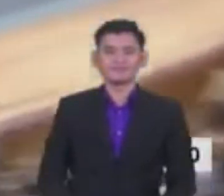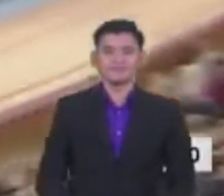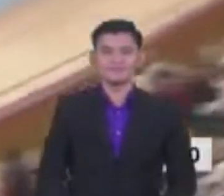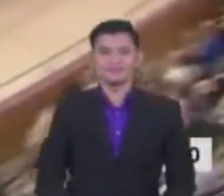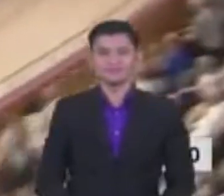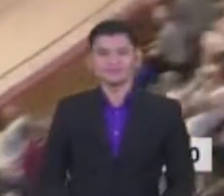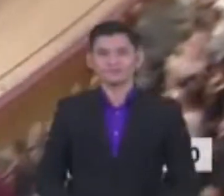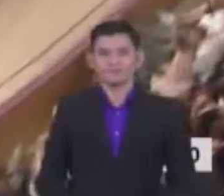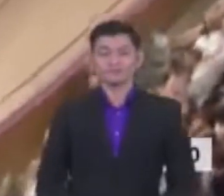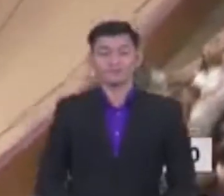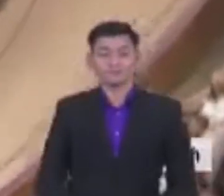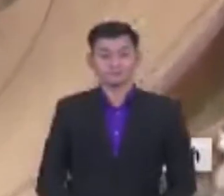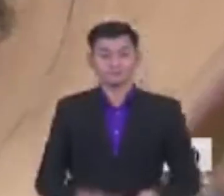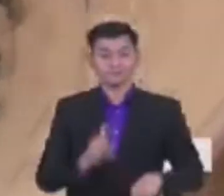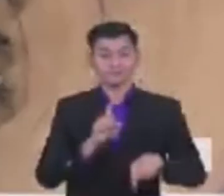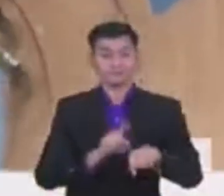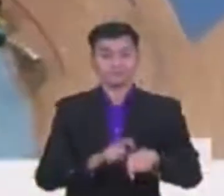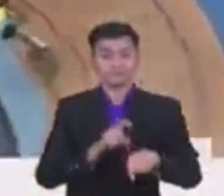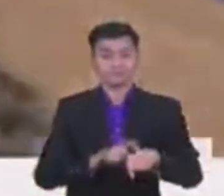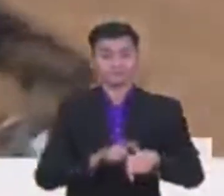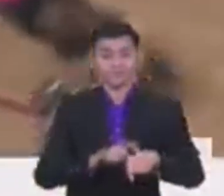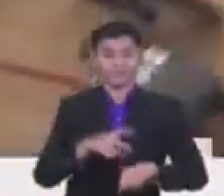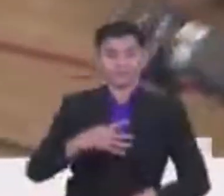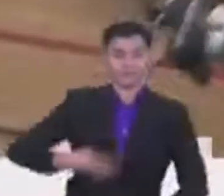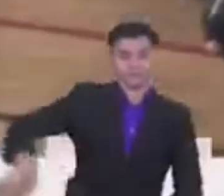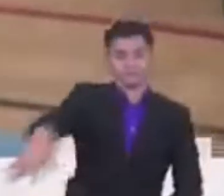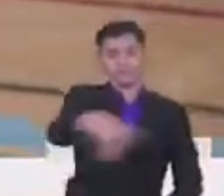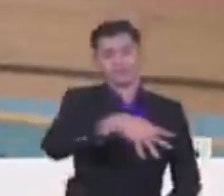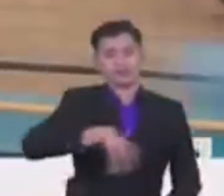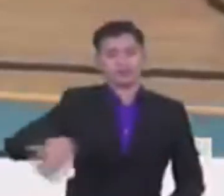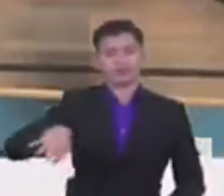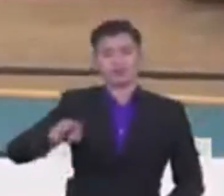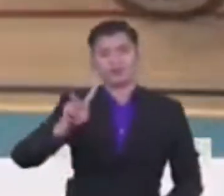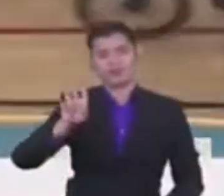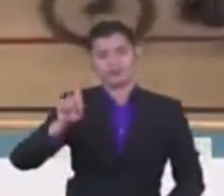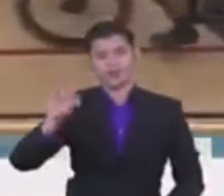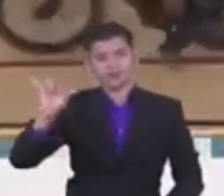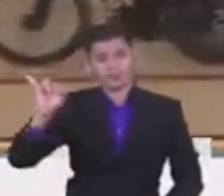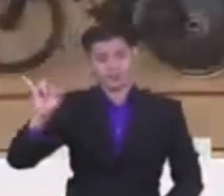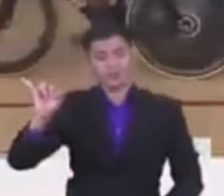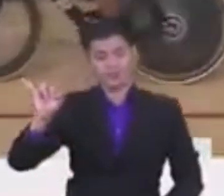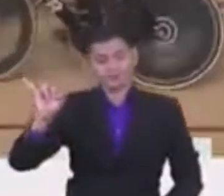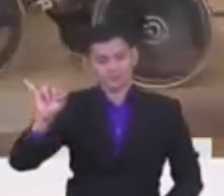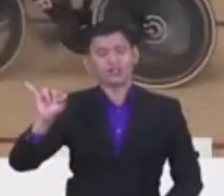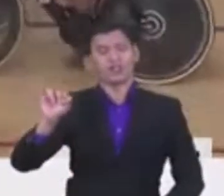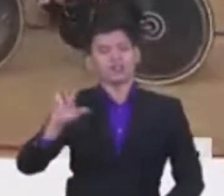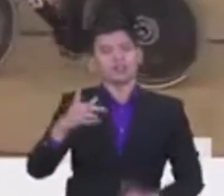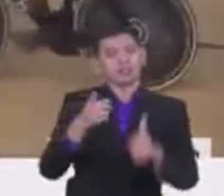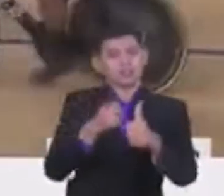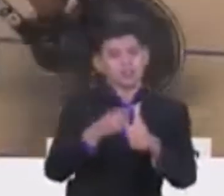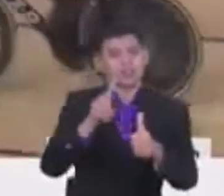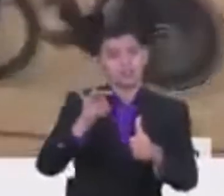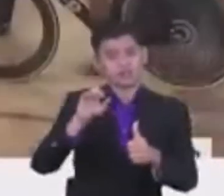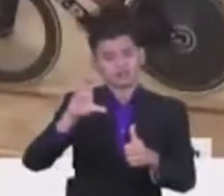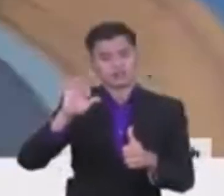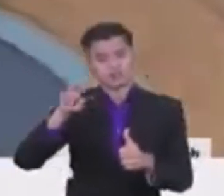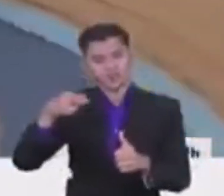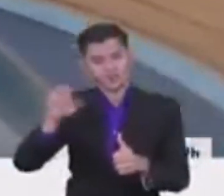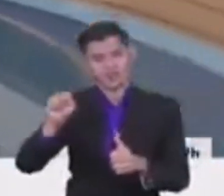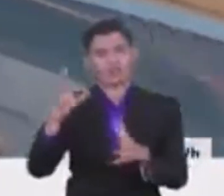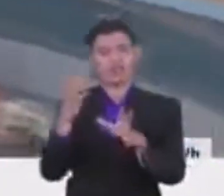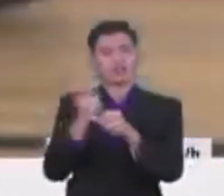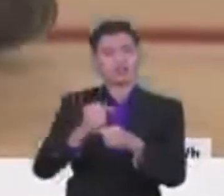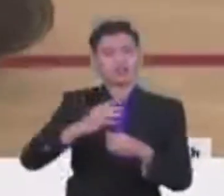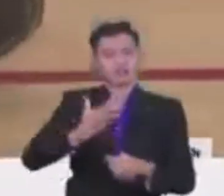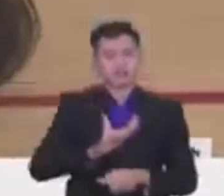itu pada aksi di Le V Park pencabar terdekatnyaolas Paul dari trinid andag emas